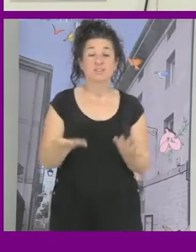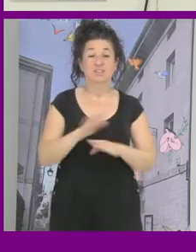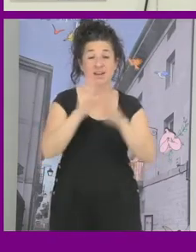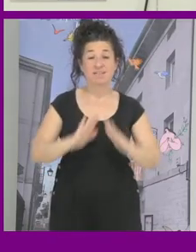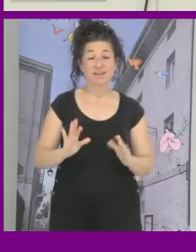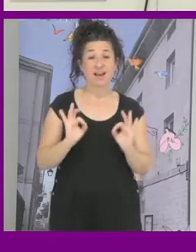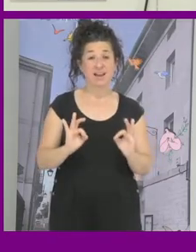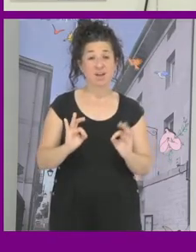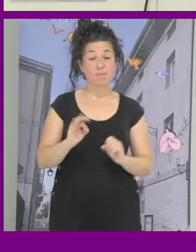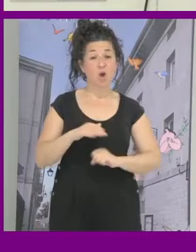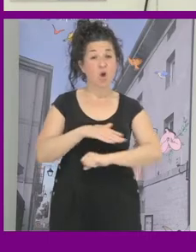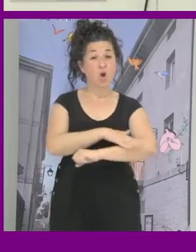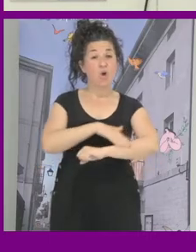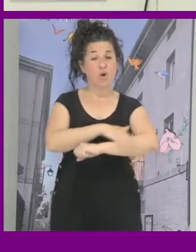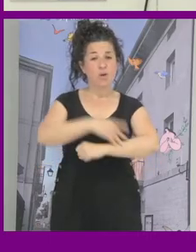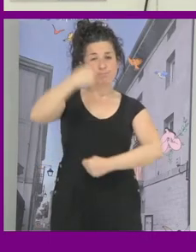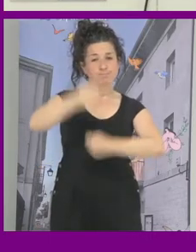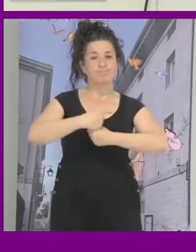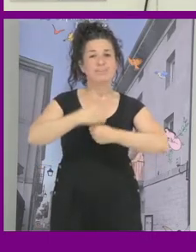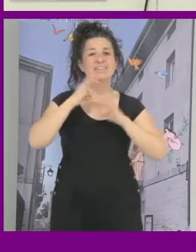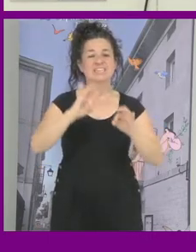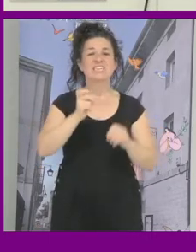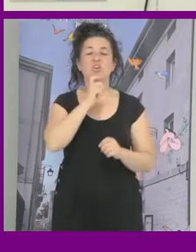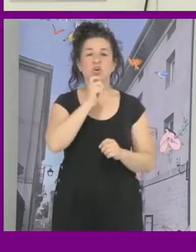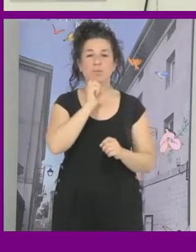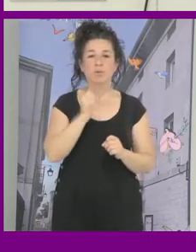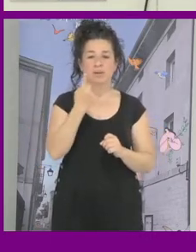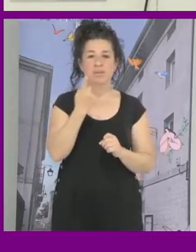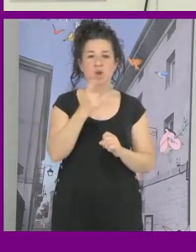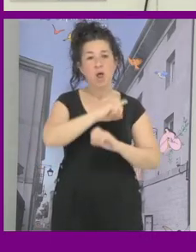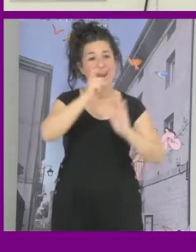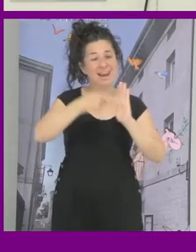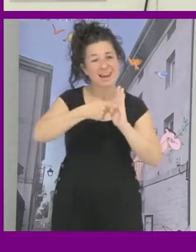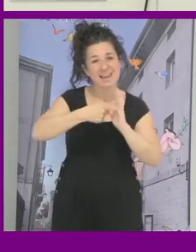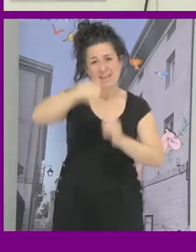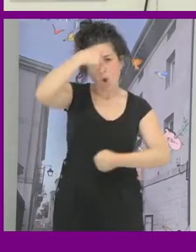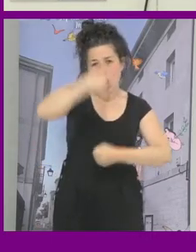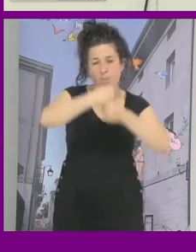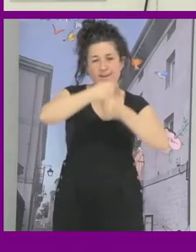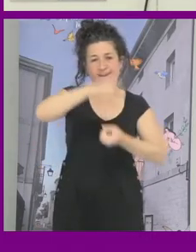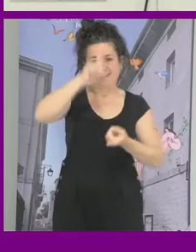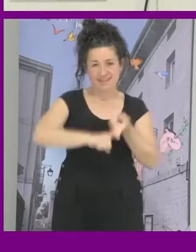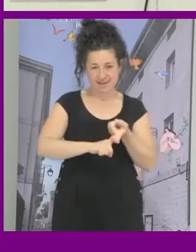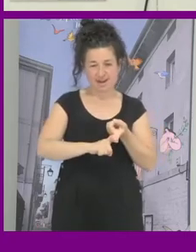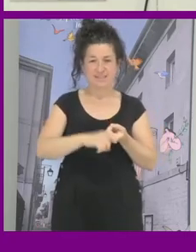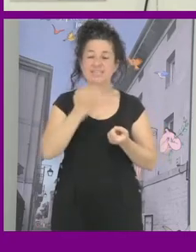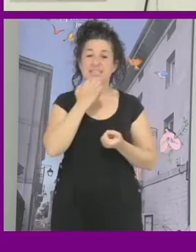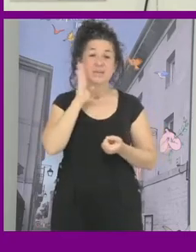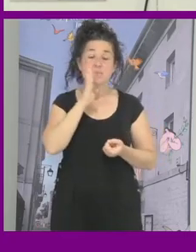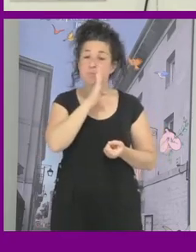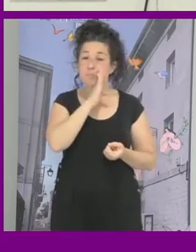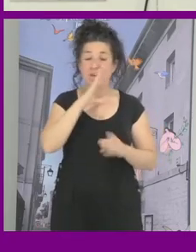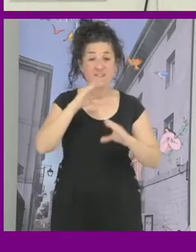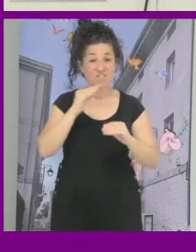hau estatuak, ba, lehenik eta behin, ba, legeak eskontzera behartzen gaitu, oraindik ere, ez? Ama boioi, nahi baldin badugu,